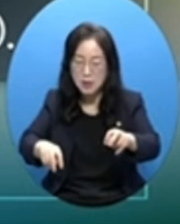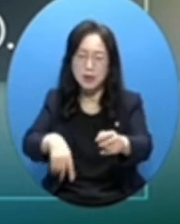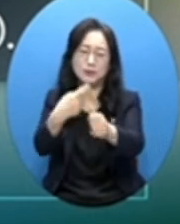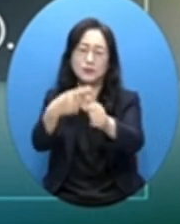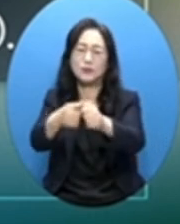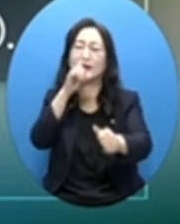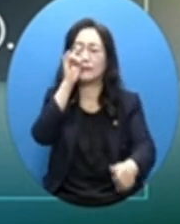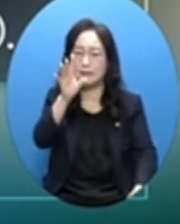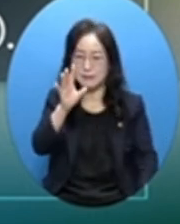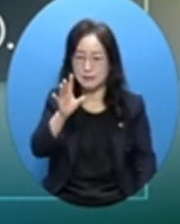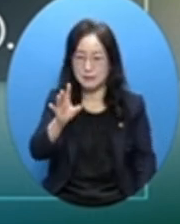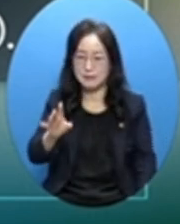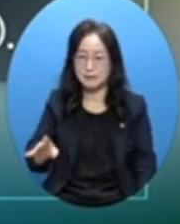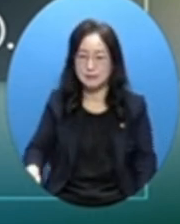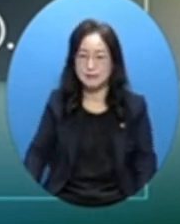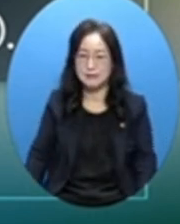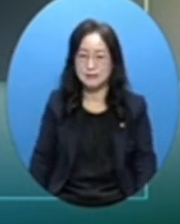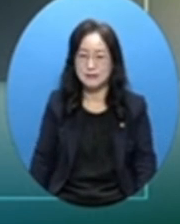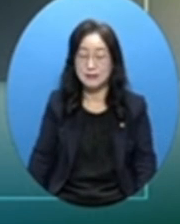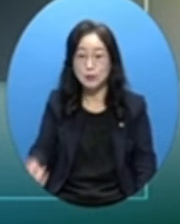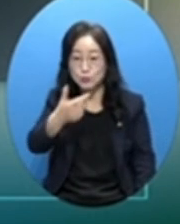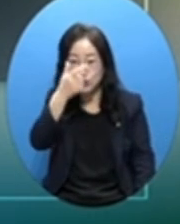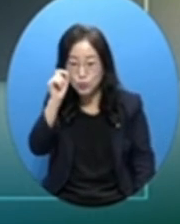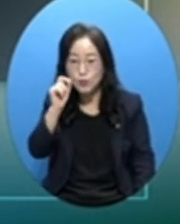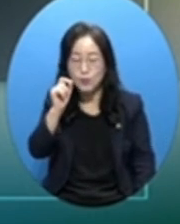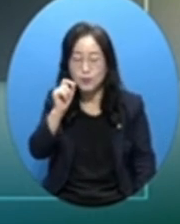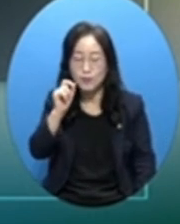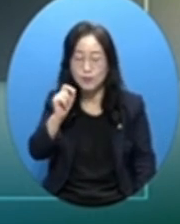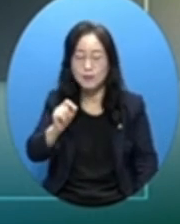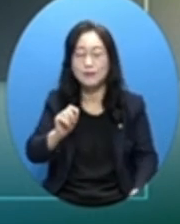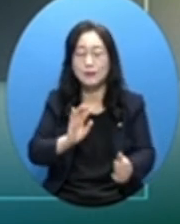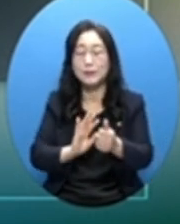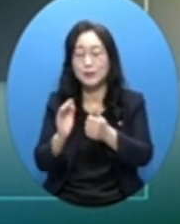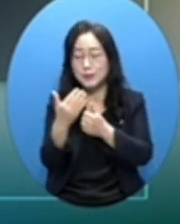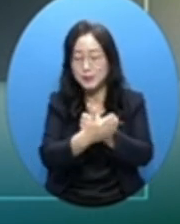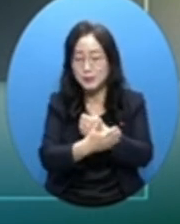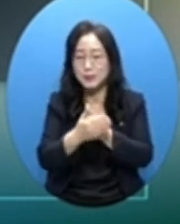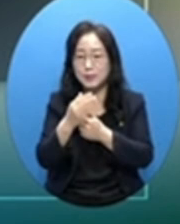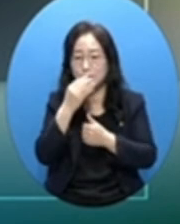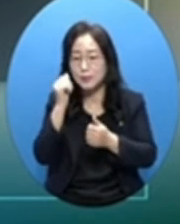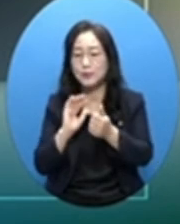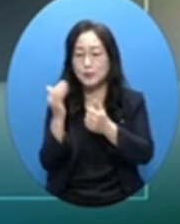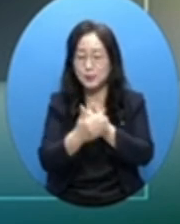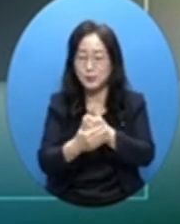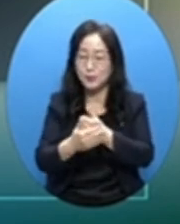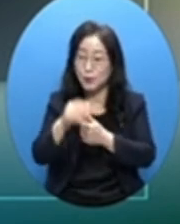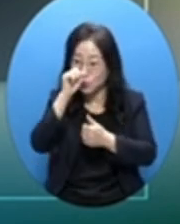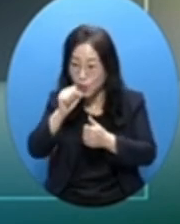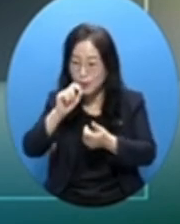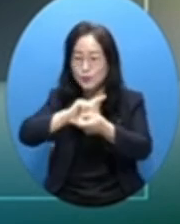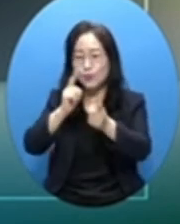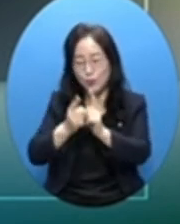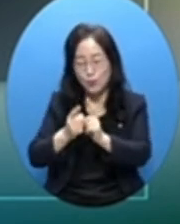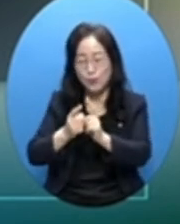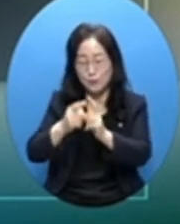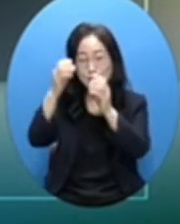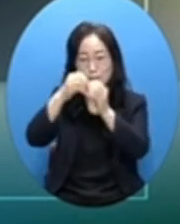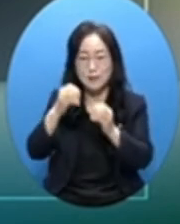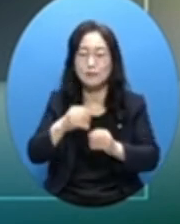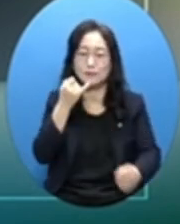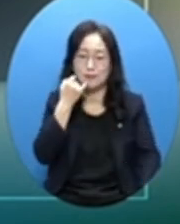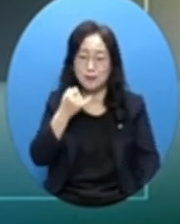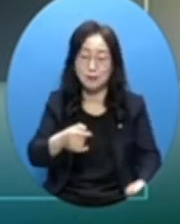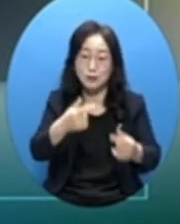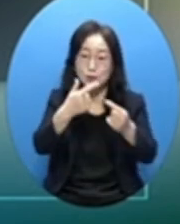됩니다. 부족한 점은 감싸주고 좋은 점은 서로 닮아가야 되는 것입니다. 여섯 번째, 분을